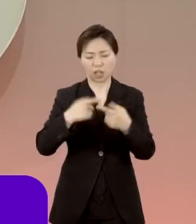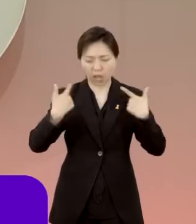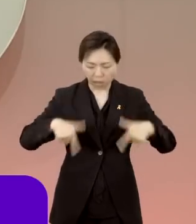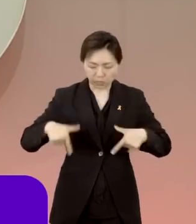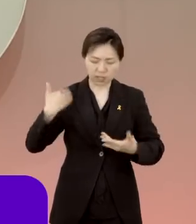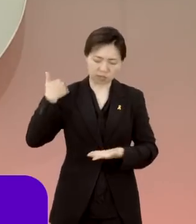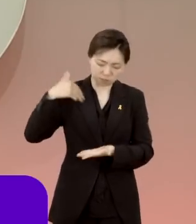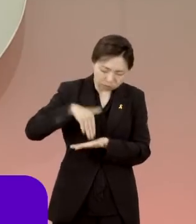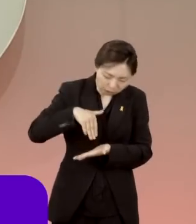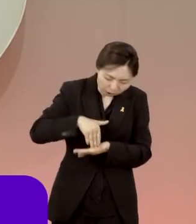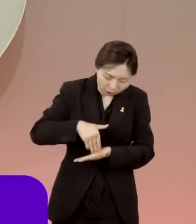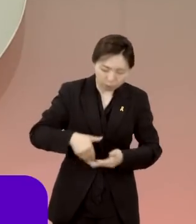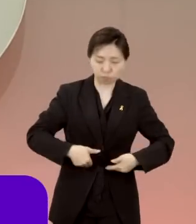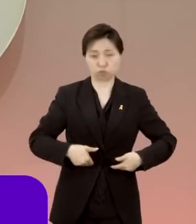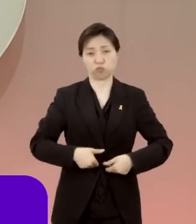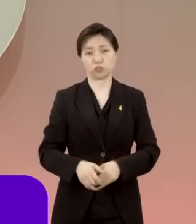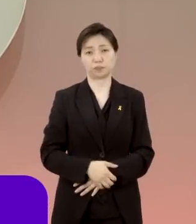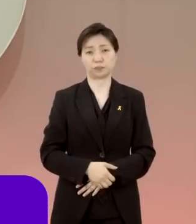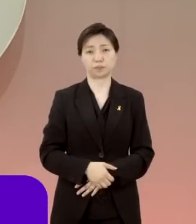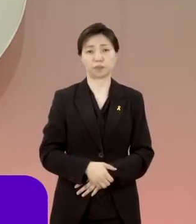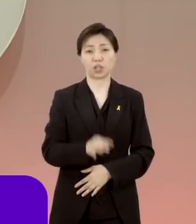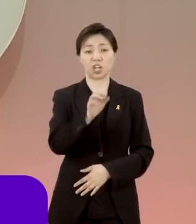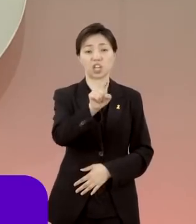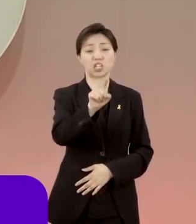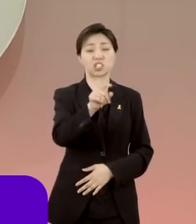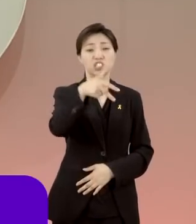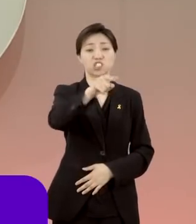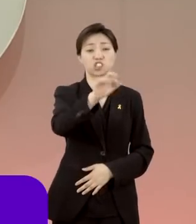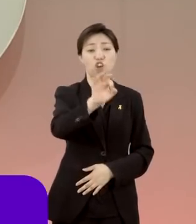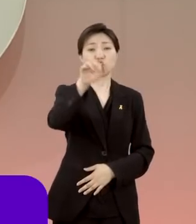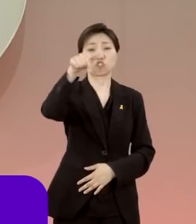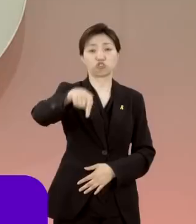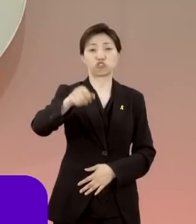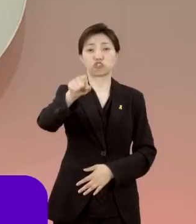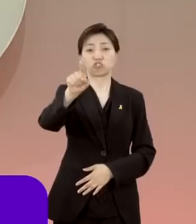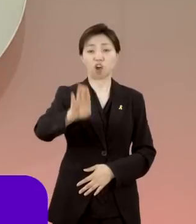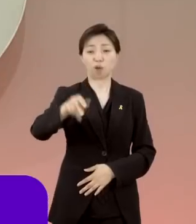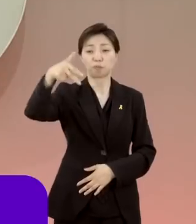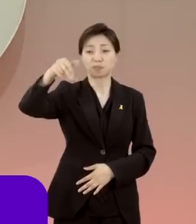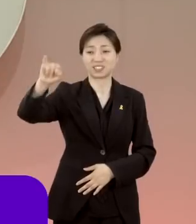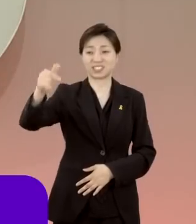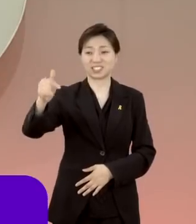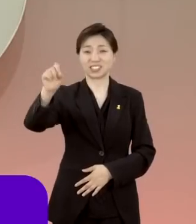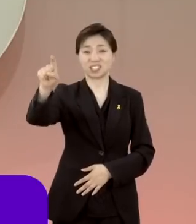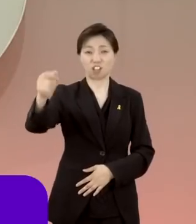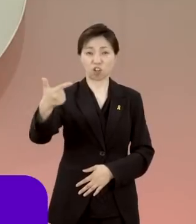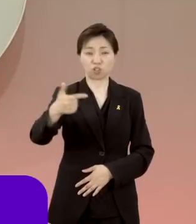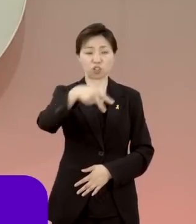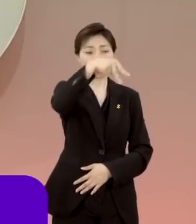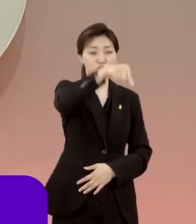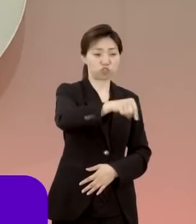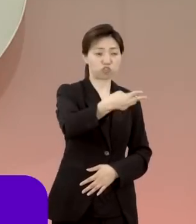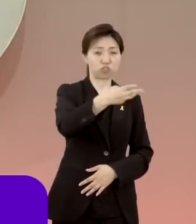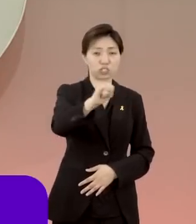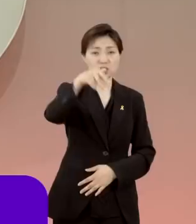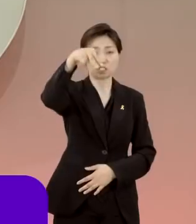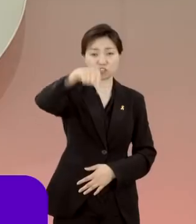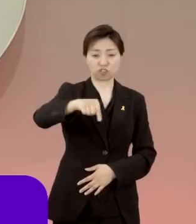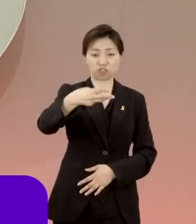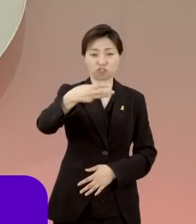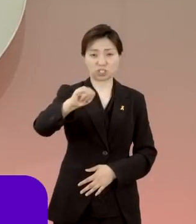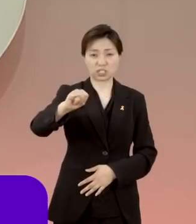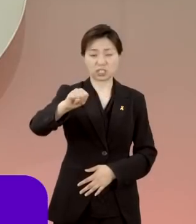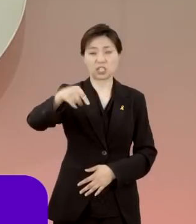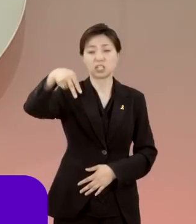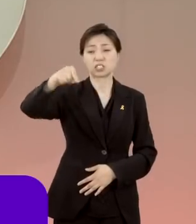참회합시다 청구업진언 수리수리 마수리 수술이 사바하